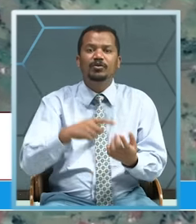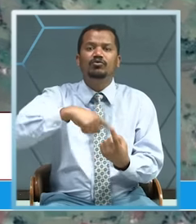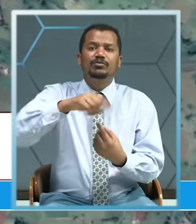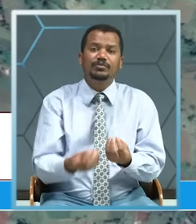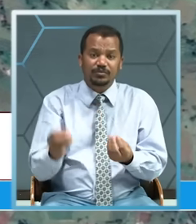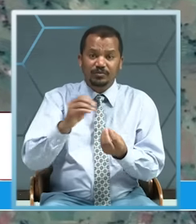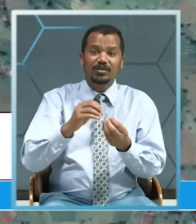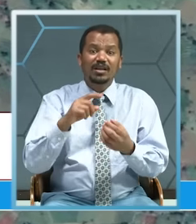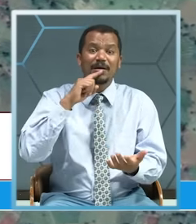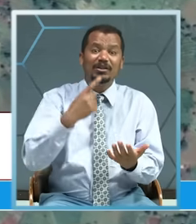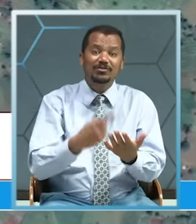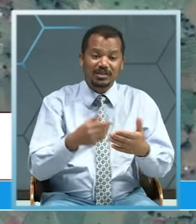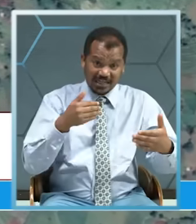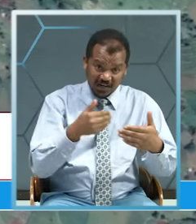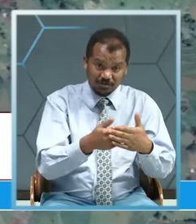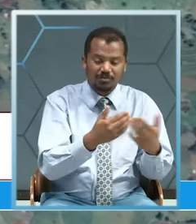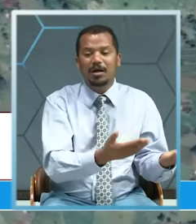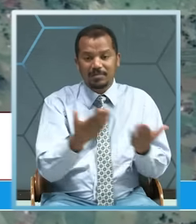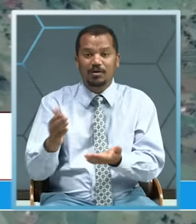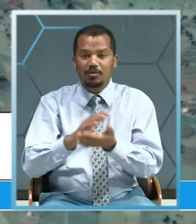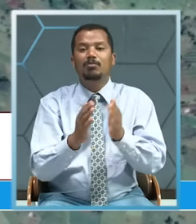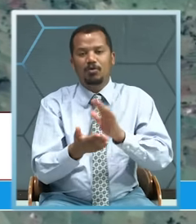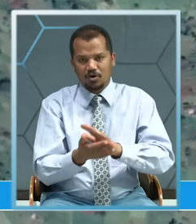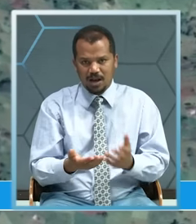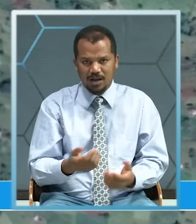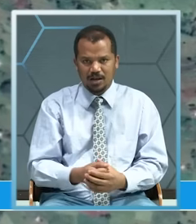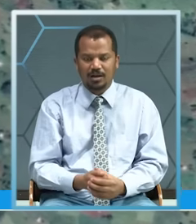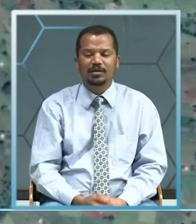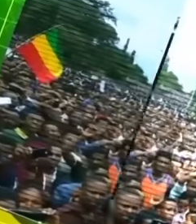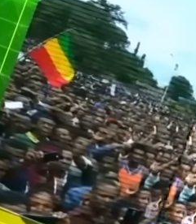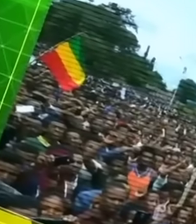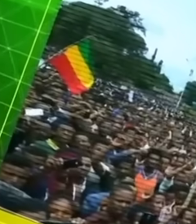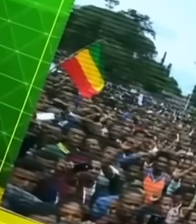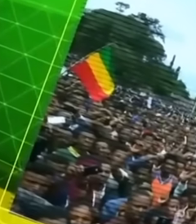በዚህ ዙሪያ ተጨማሪ መረጃዎች እንደደረሱን የምናቀርብ ይሆናል።